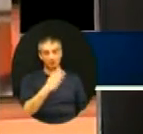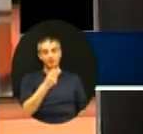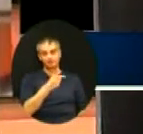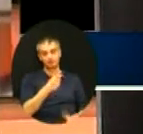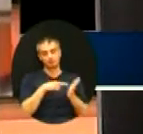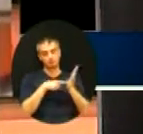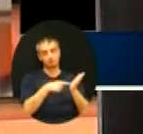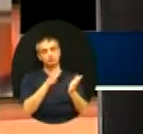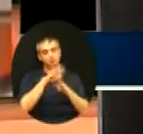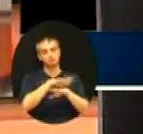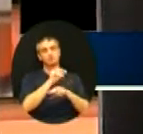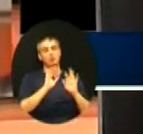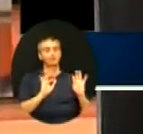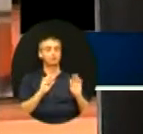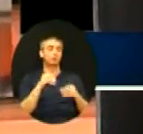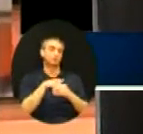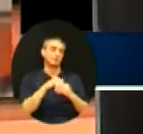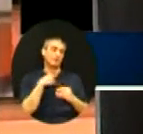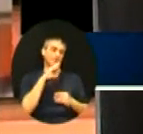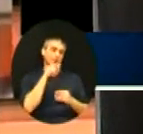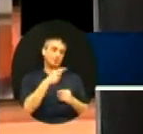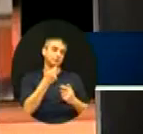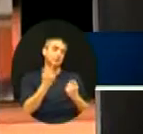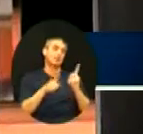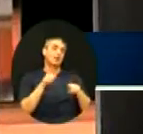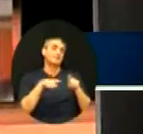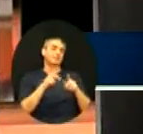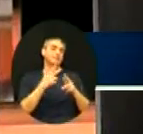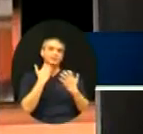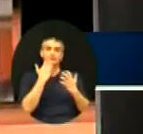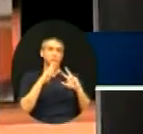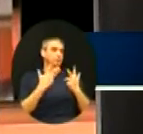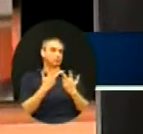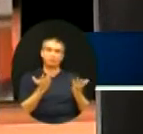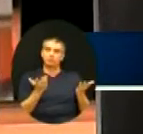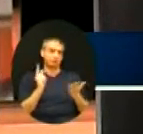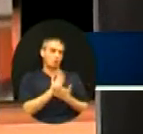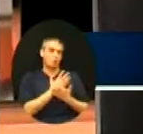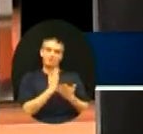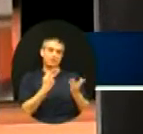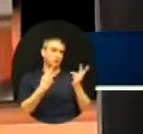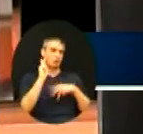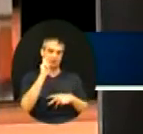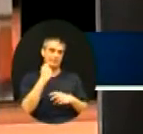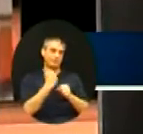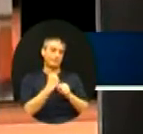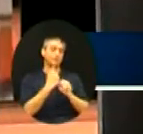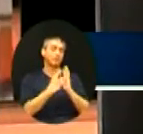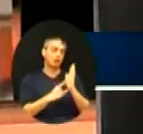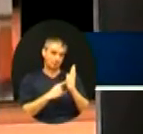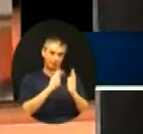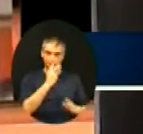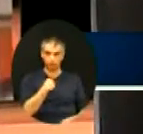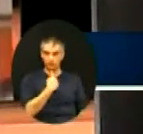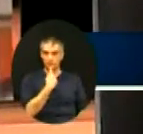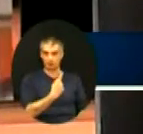והדבר הזה מקרין גם אל תוך המציאות הביתית, וגם לדבר על זה קצת. לפעמים הסיפור הציבורי הוא קובע אפילו יותר מעשי חקיקה, ושוב